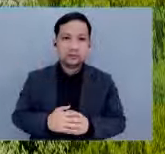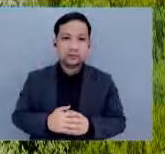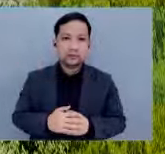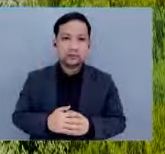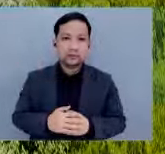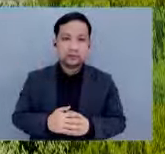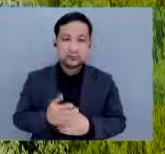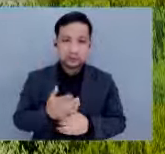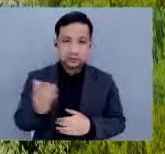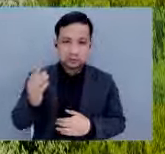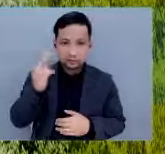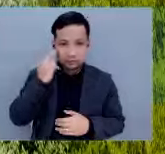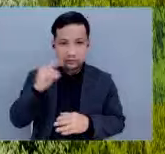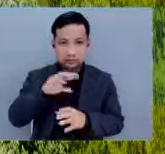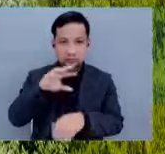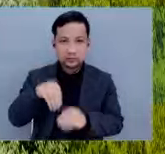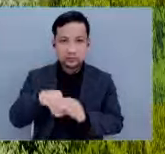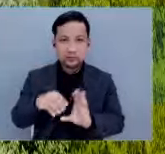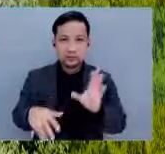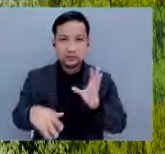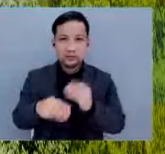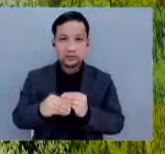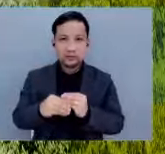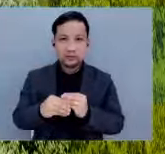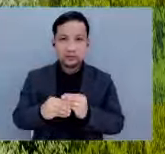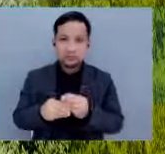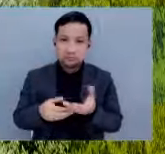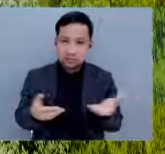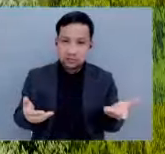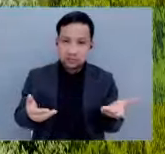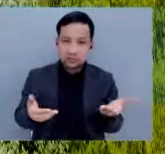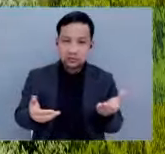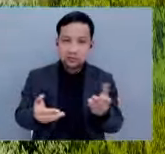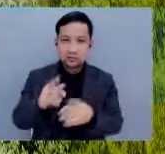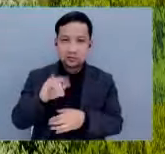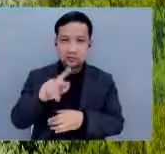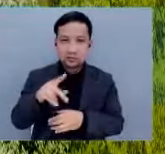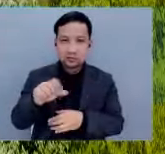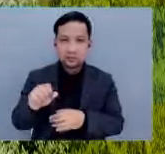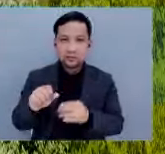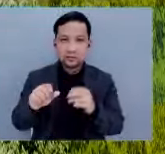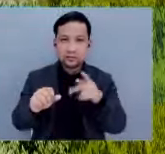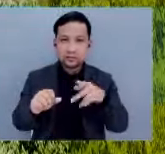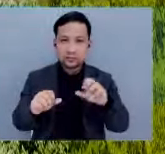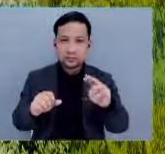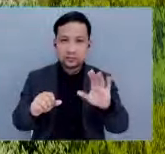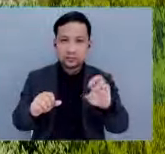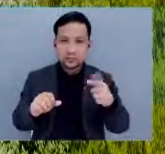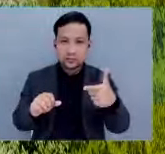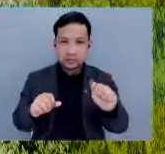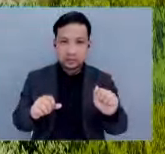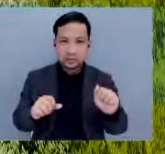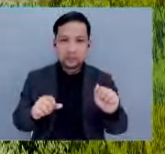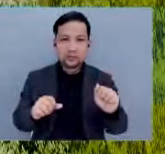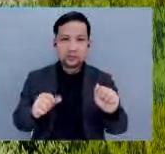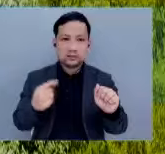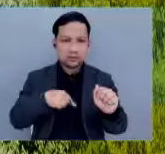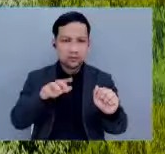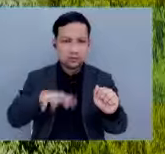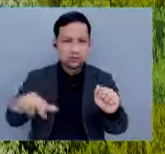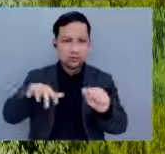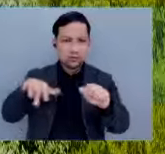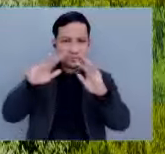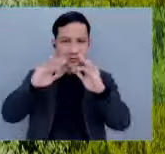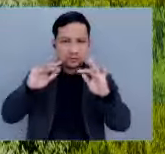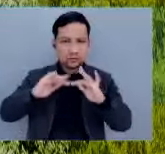Ano yung mga festival na yan? Ayan, sumasali po kami ng Tinapay Festival, Panagbenga Festival. Oh, love that. Lahat po ng festival sinasayaw po